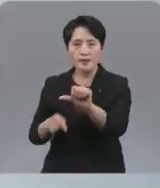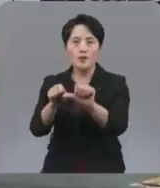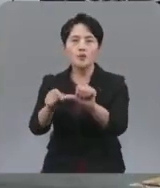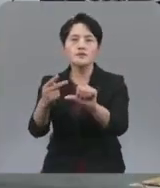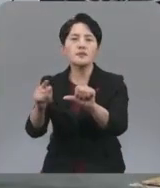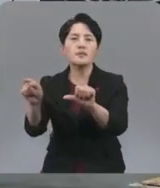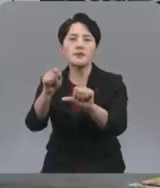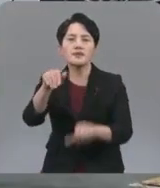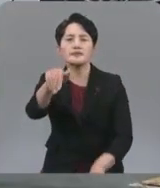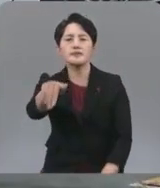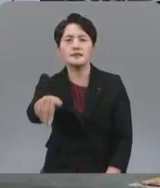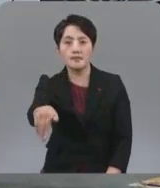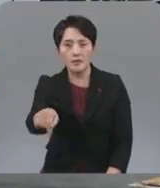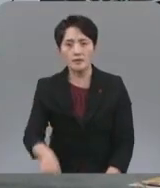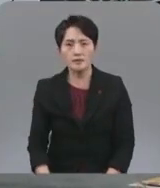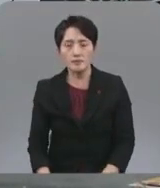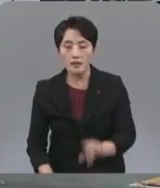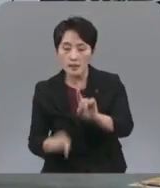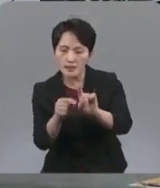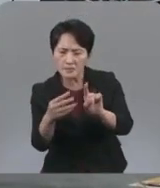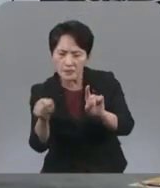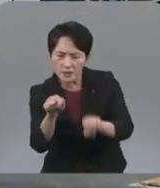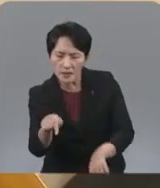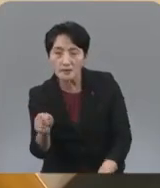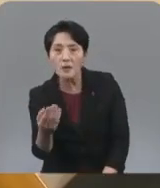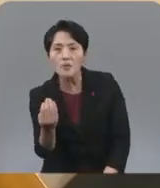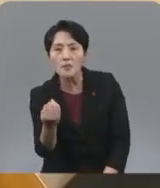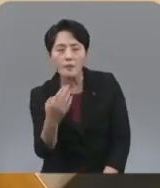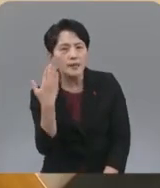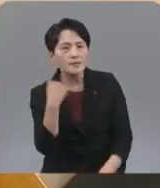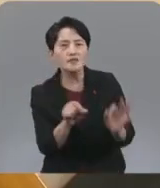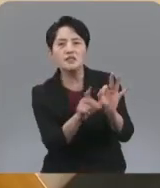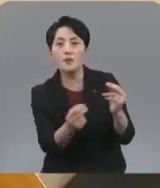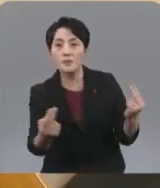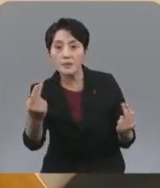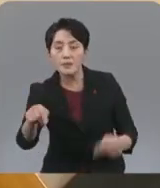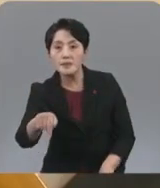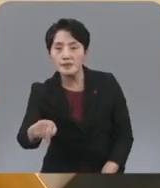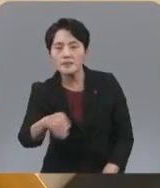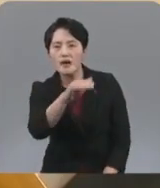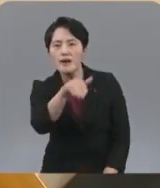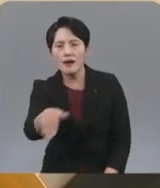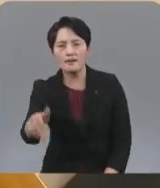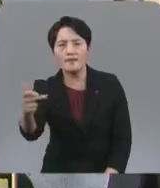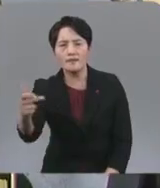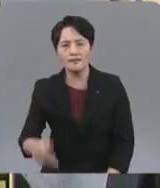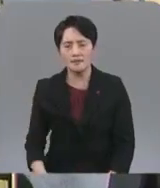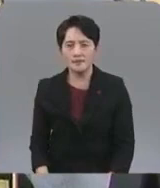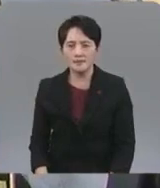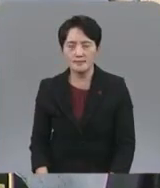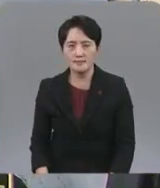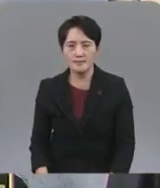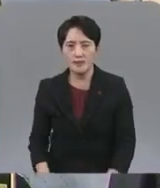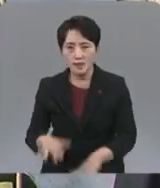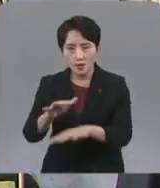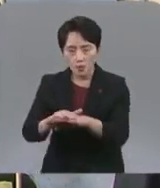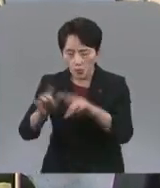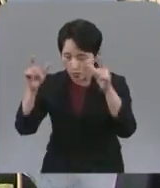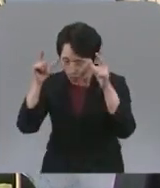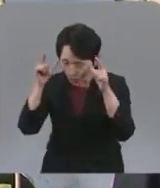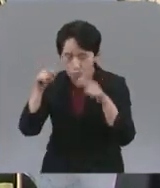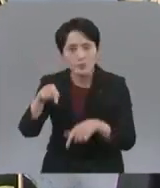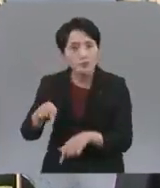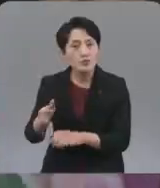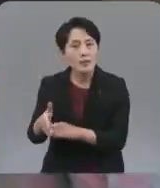112,74. Il s'agit d'une hausse de 3,3% glissement annuel. Après avoir reculé à 2,3% en juillet, le taux